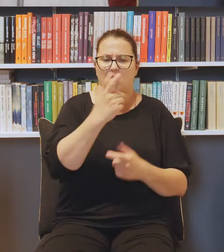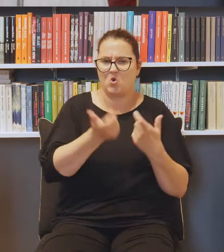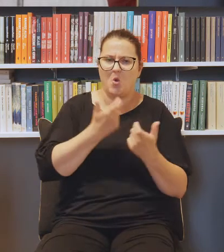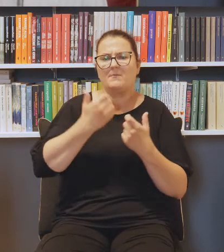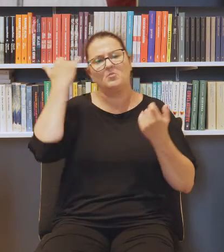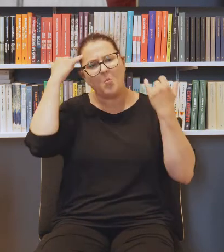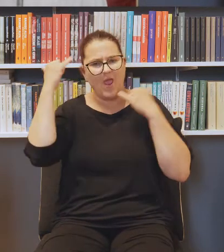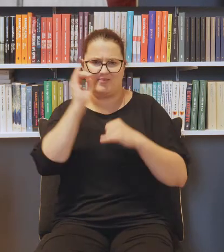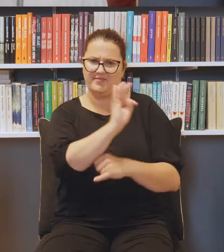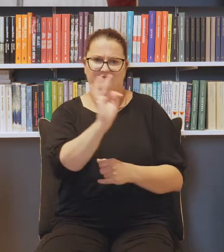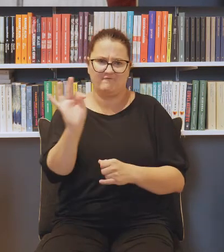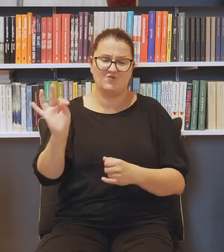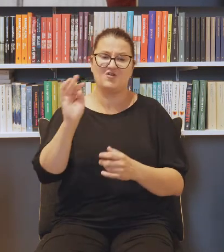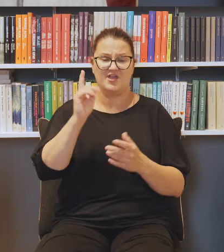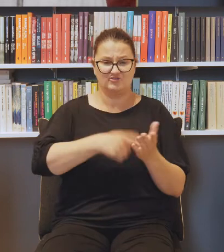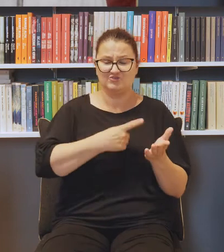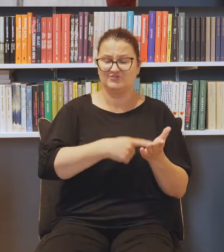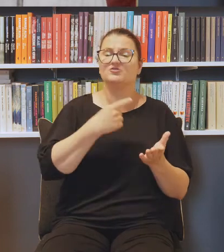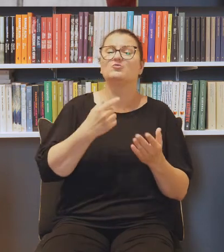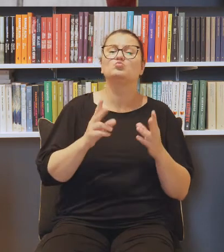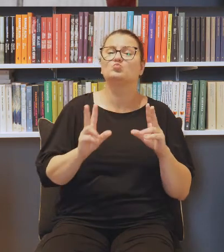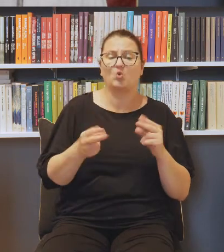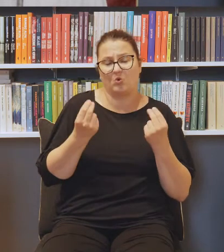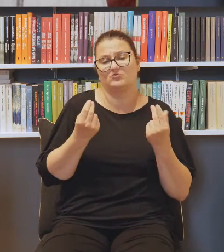błędy indywidualne, często są wynikają z